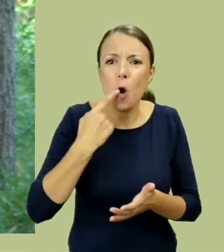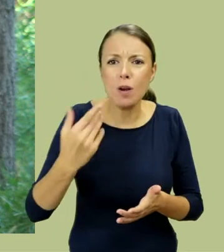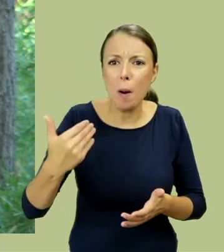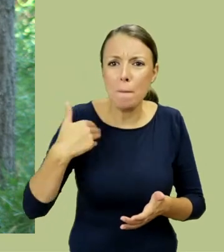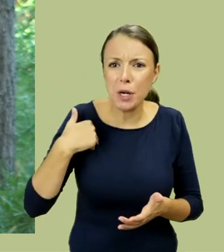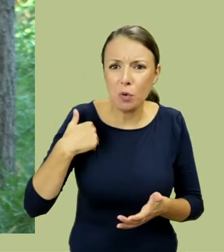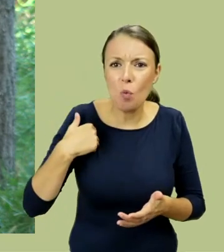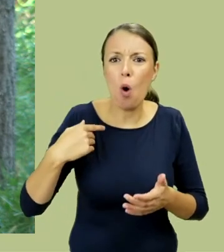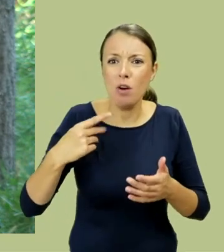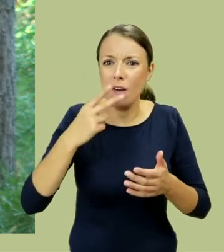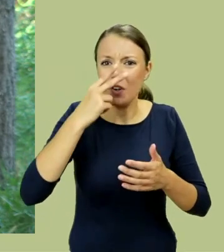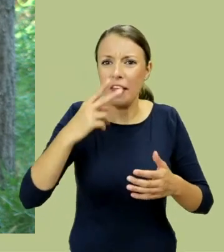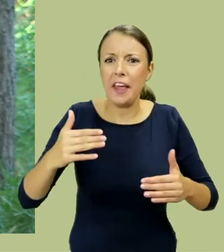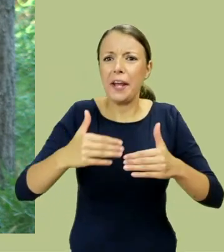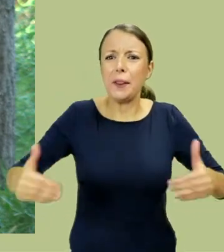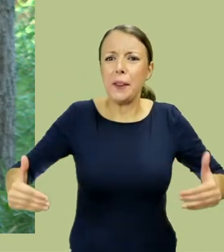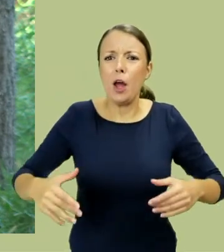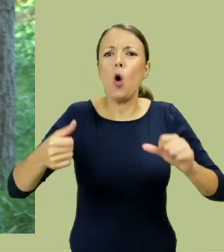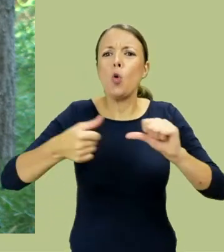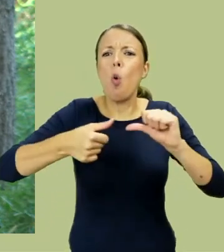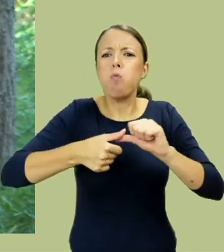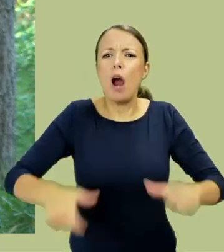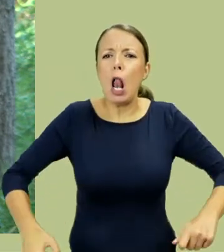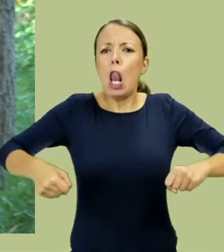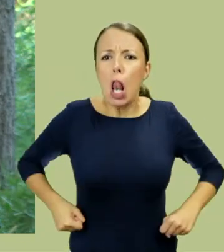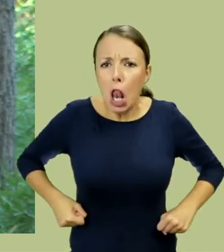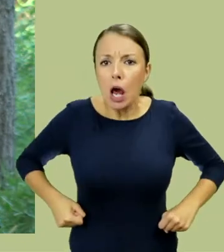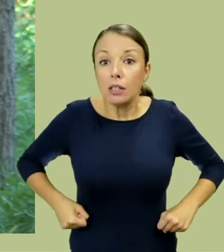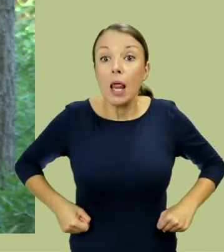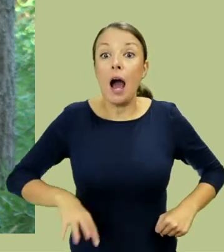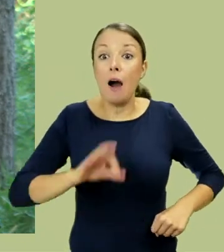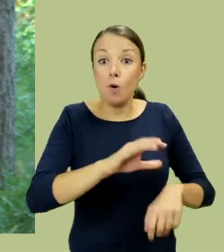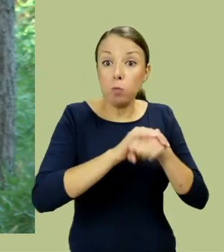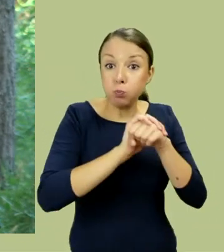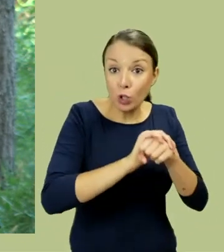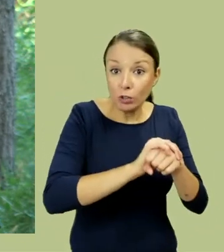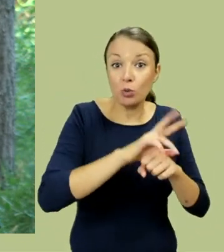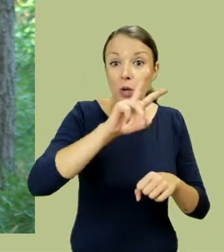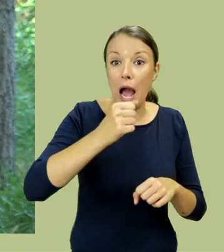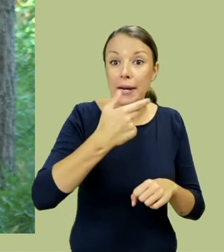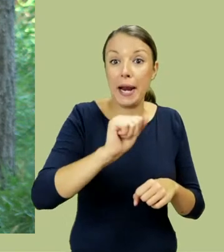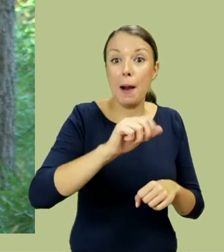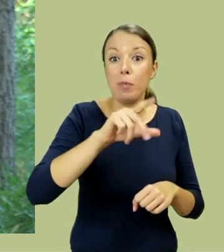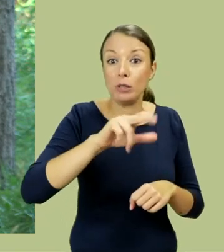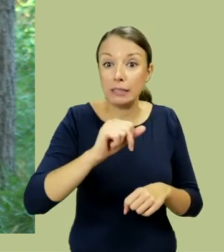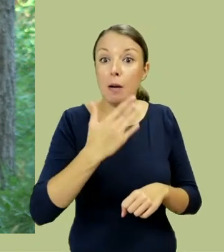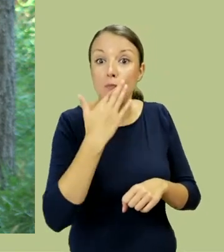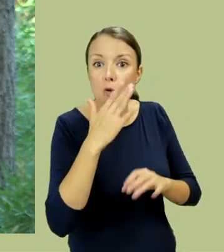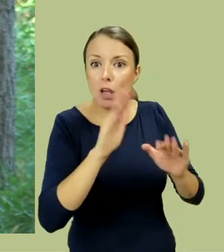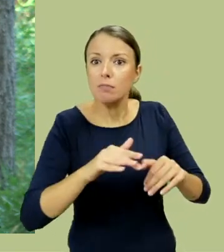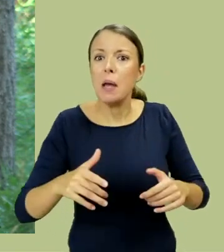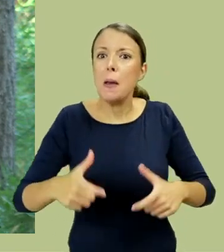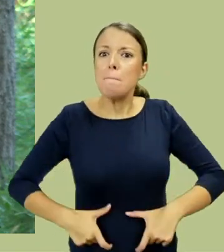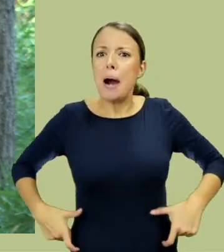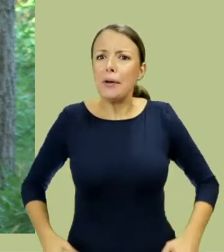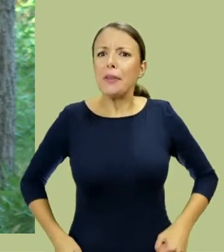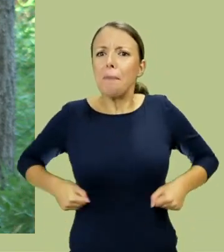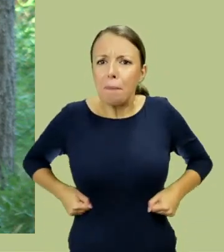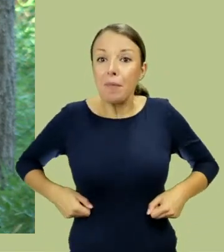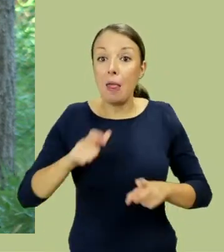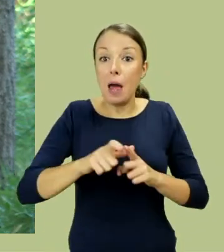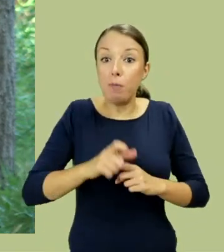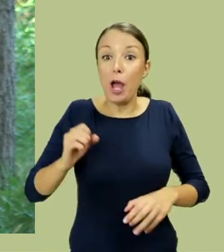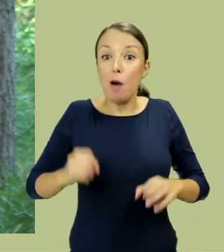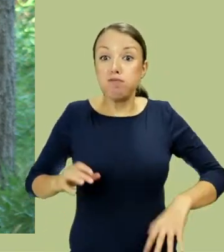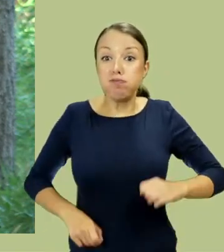kolanami i jej przyjaciółka Janka Paschalska powiedziała, że ona sobie naładuje w te pantalony, ile wlezie na bok.